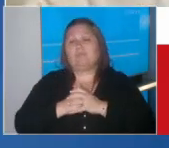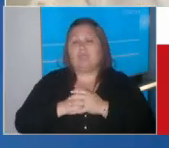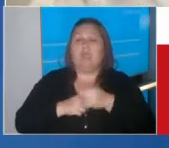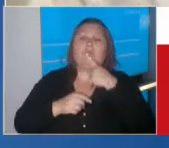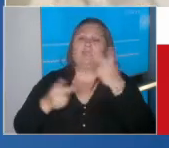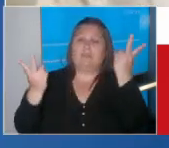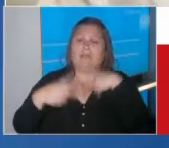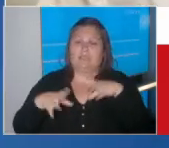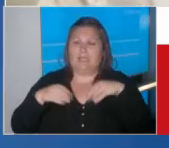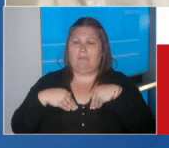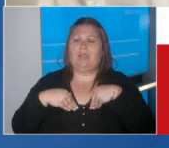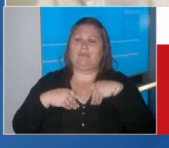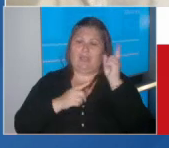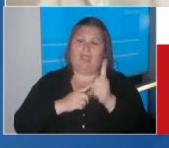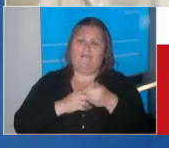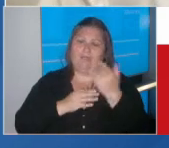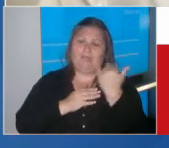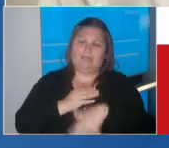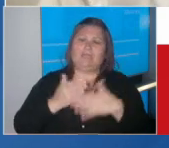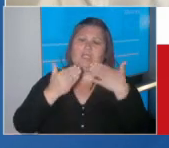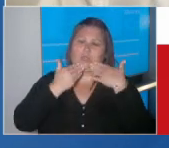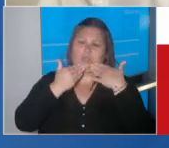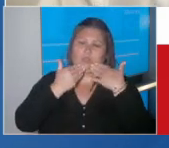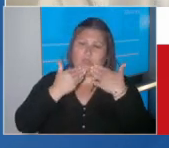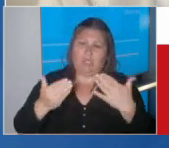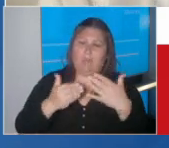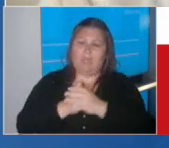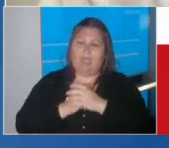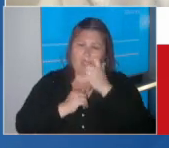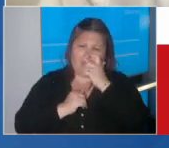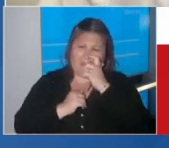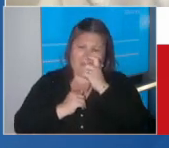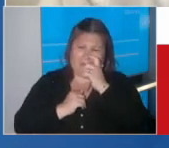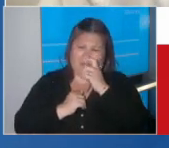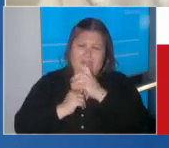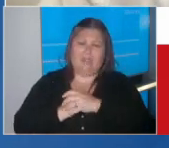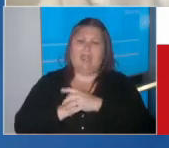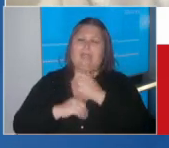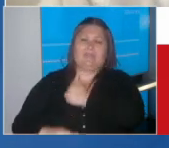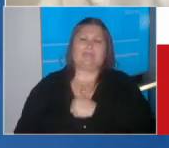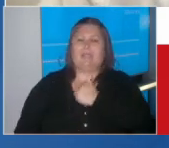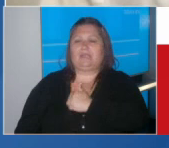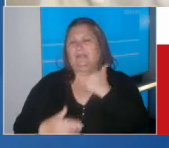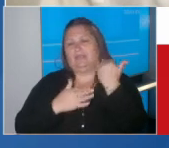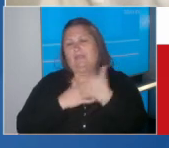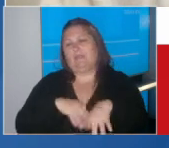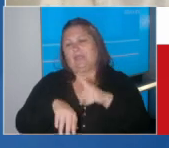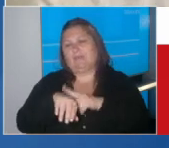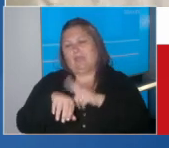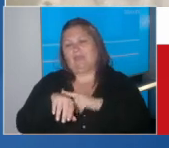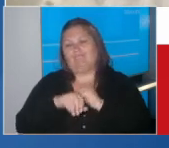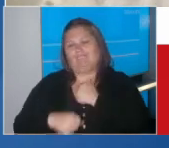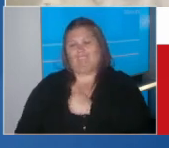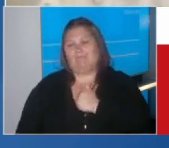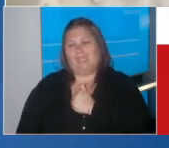חברים, אנחנו חייבים לסיים, אז תודה רבה לשניכם. אני מצטערת, מירב, פשוט נגמר לנו